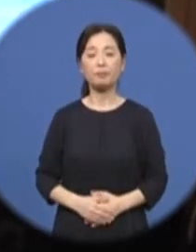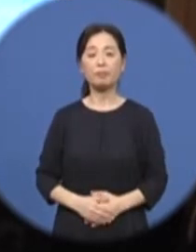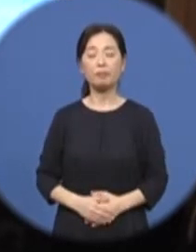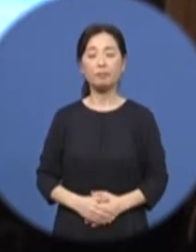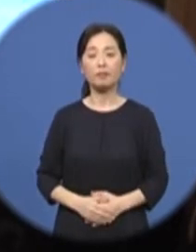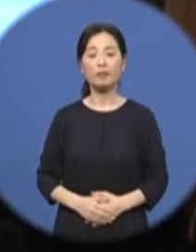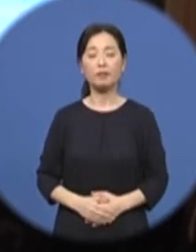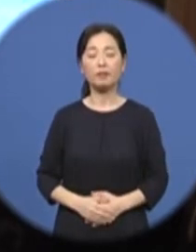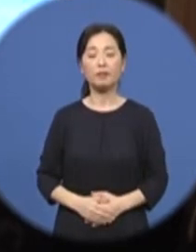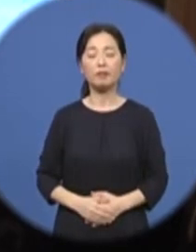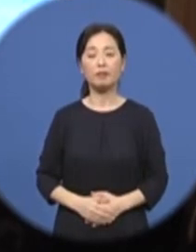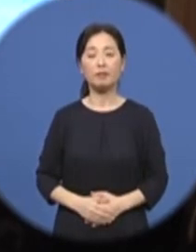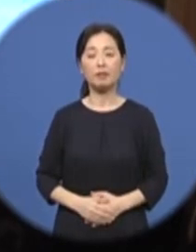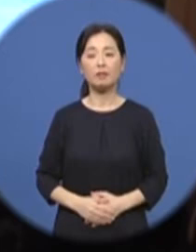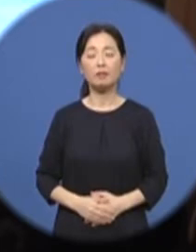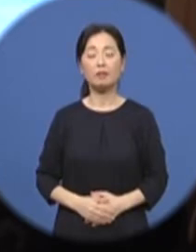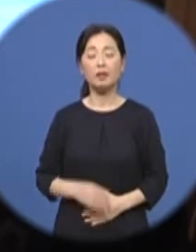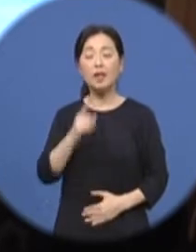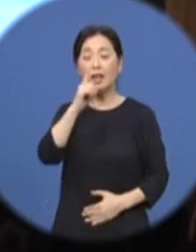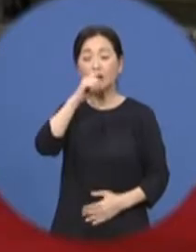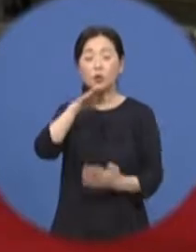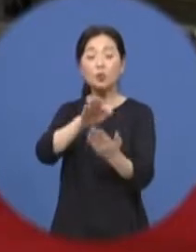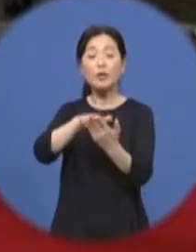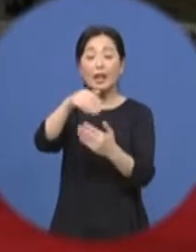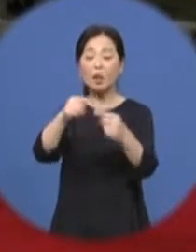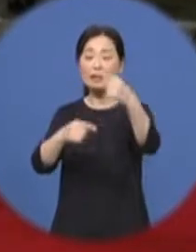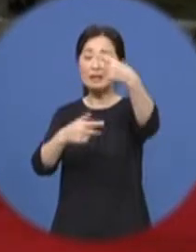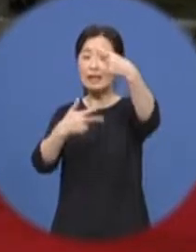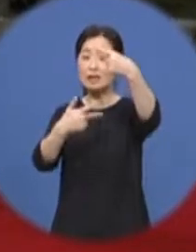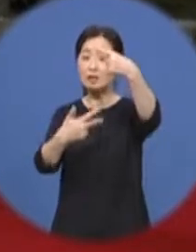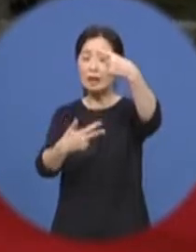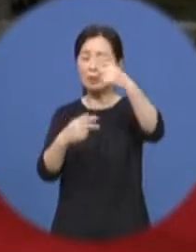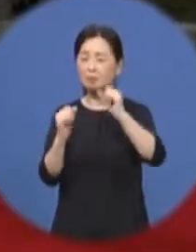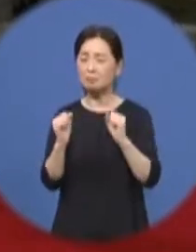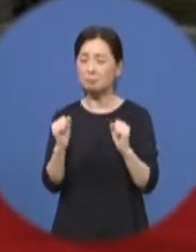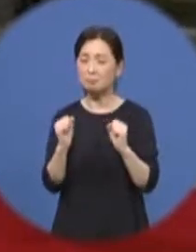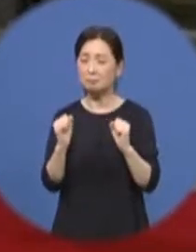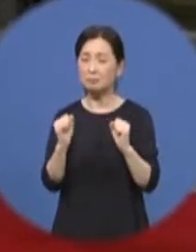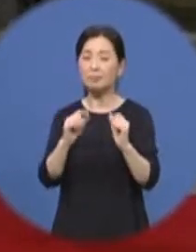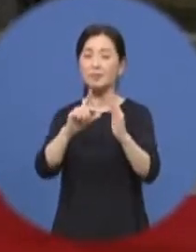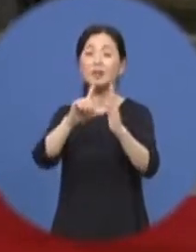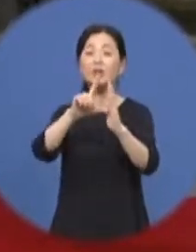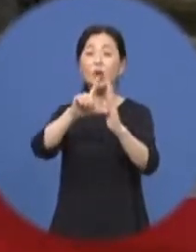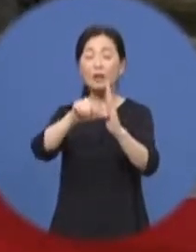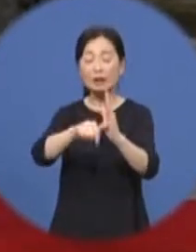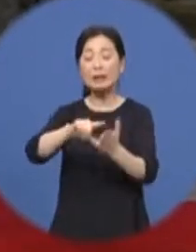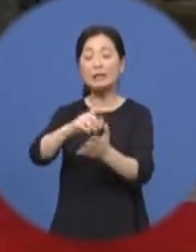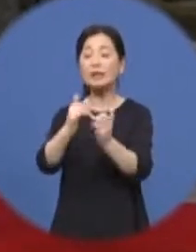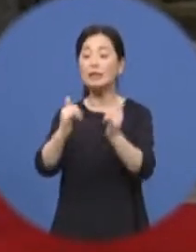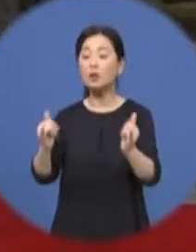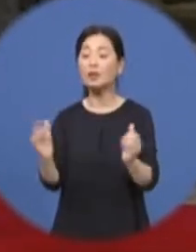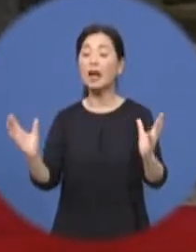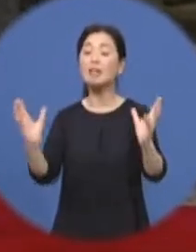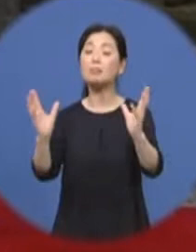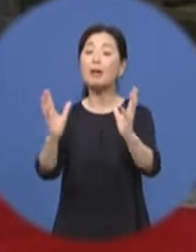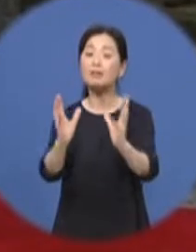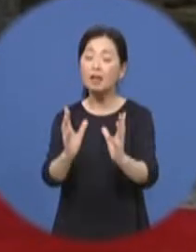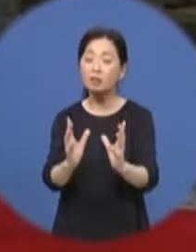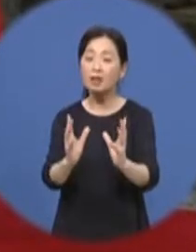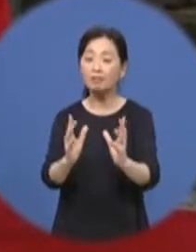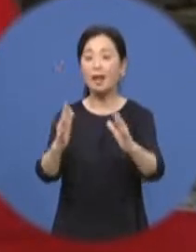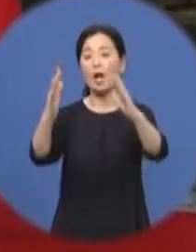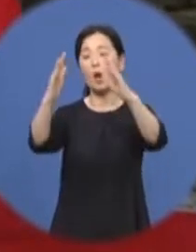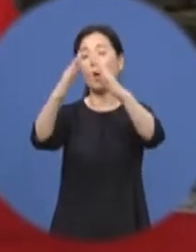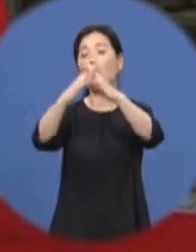暦の1月7日ってとっても寒いんですけれども、まあ、その時に地域の人も来てくださって、はい、で真国のお宮に